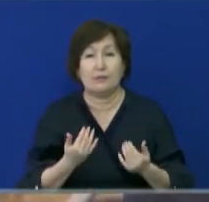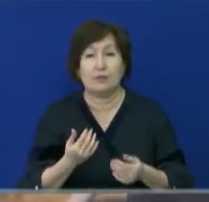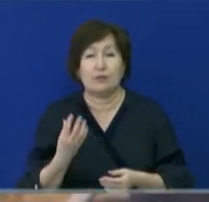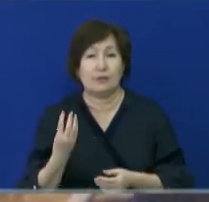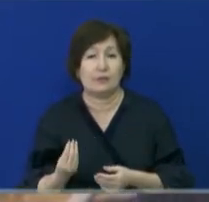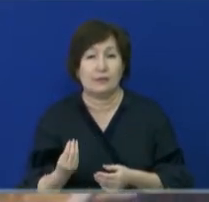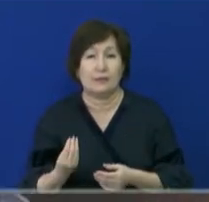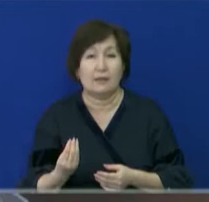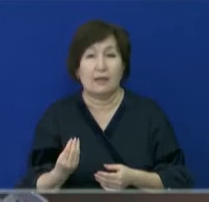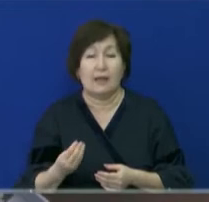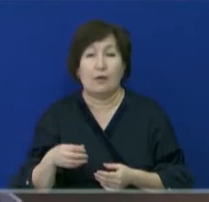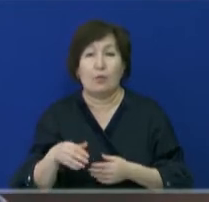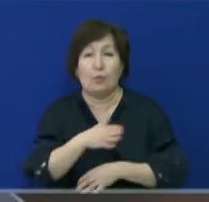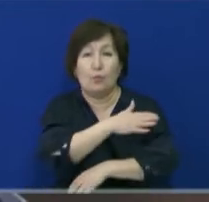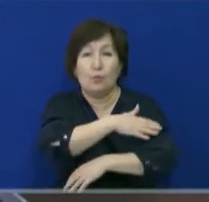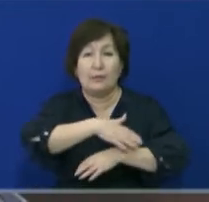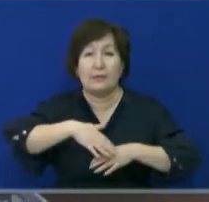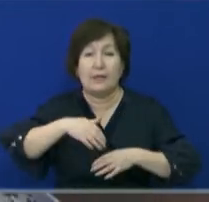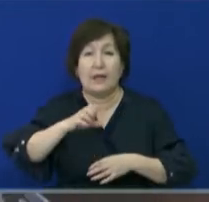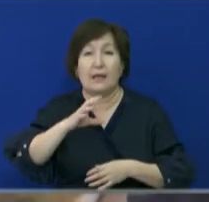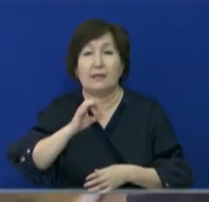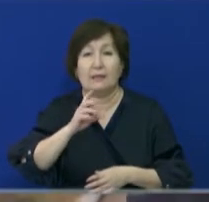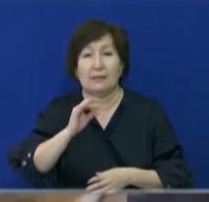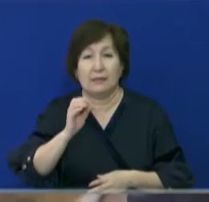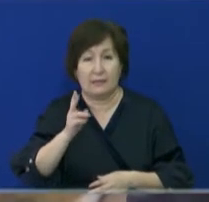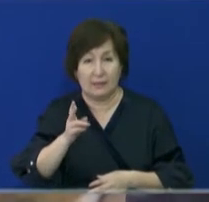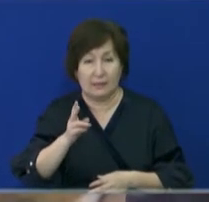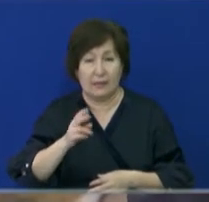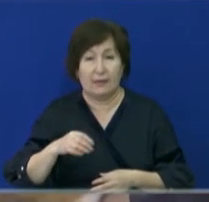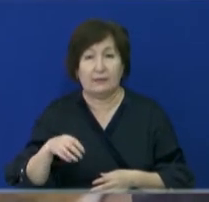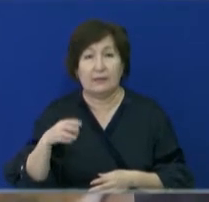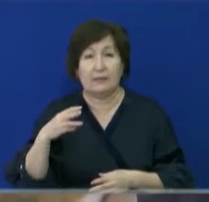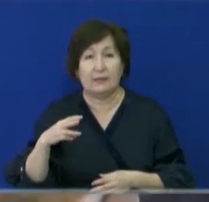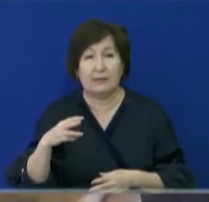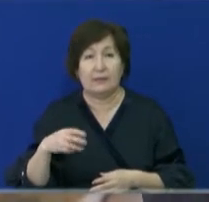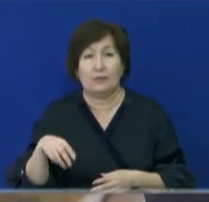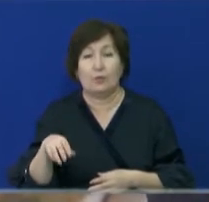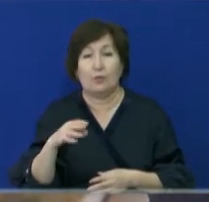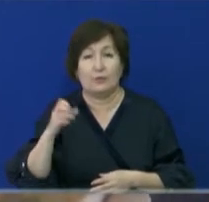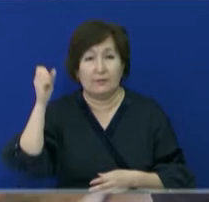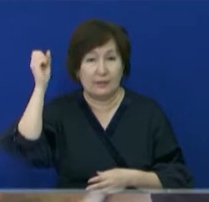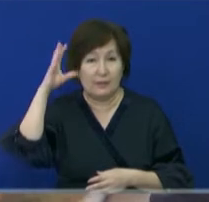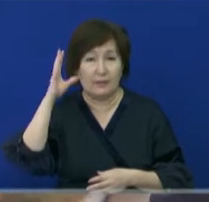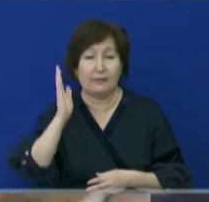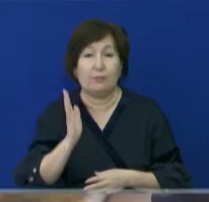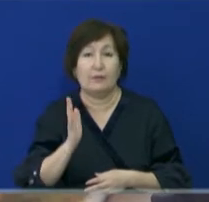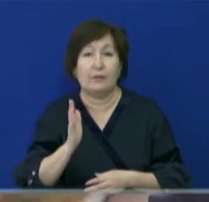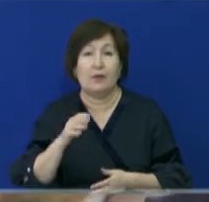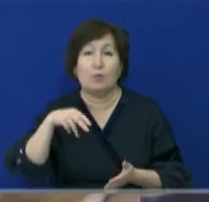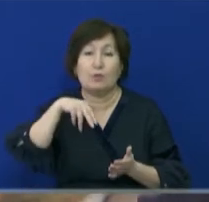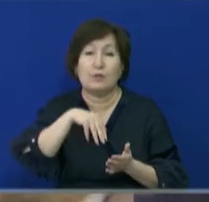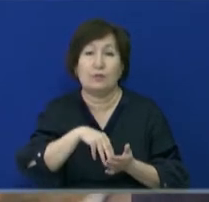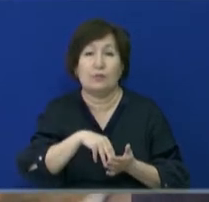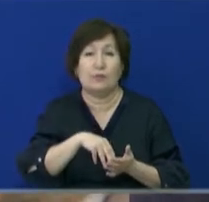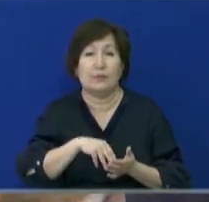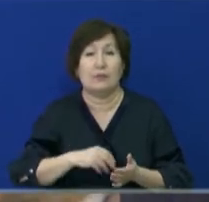Бүгінгі күні энергетиктер көшесінде жұмыстар жүргізілуде. Онда 30 тректің 20-сы орнатылды. Сондай-ақ қазір қосымша көшелер бойынша